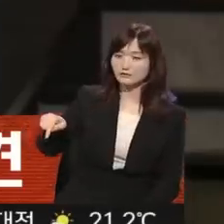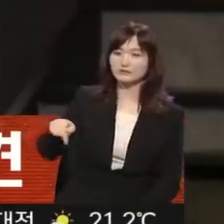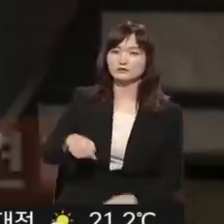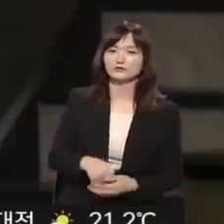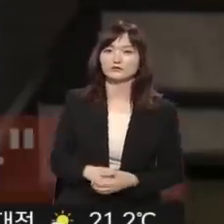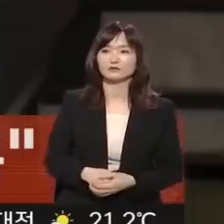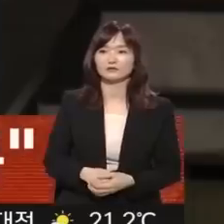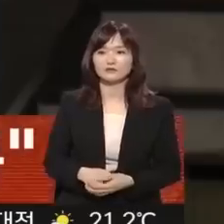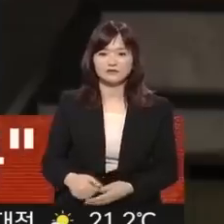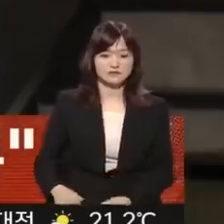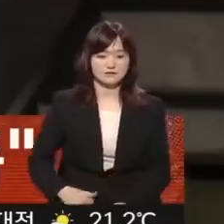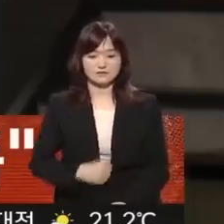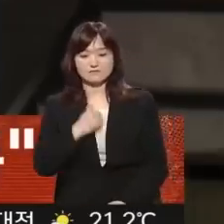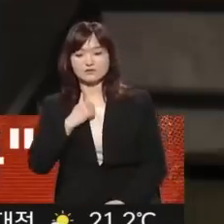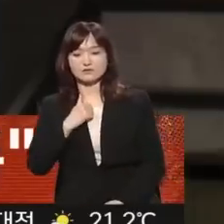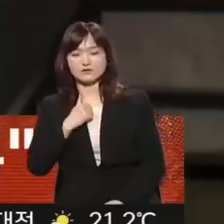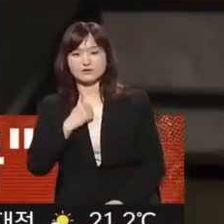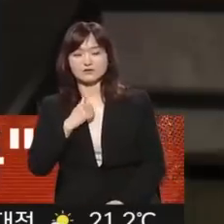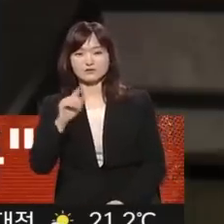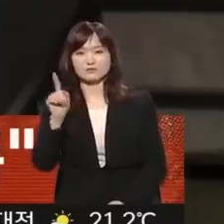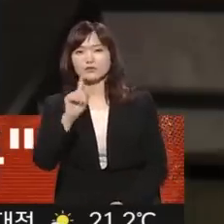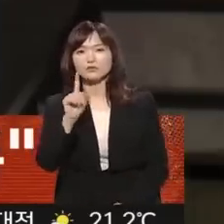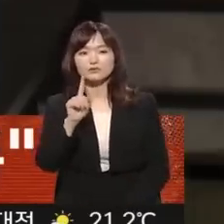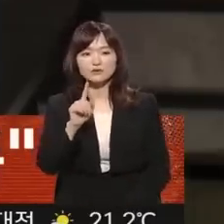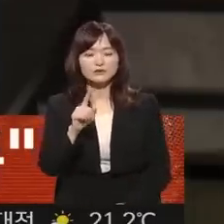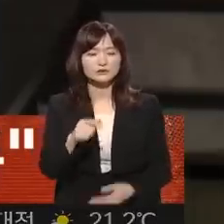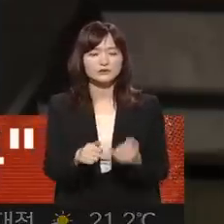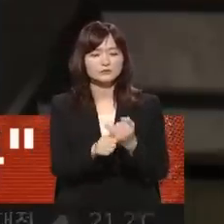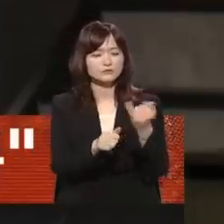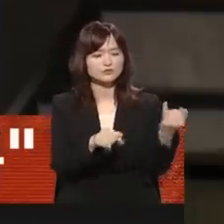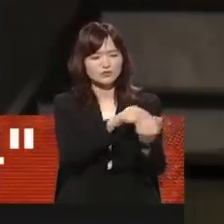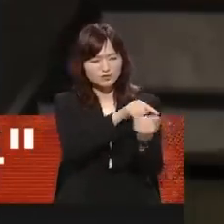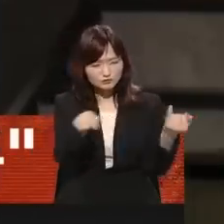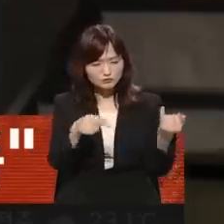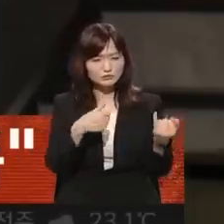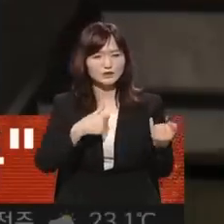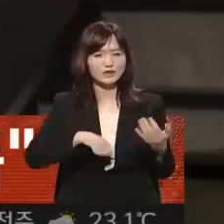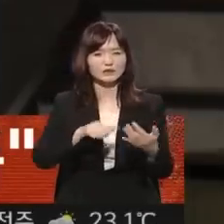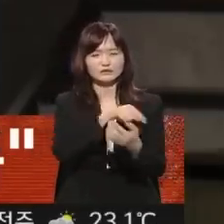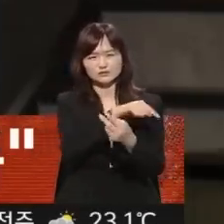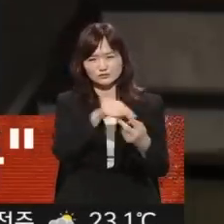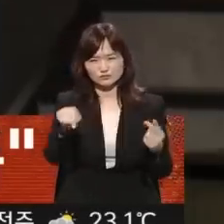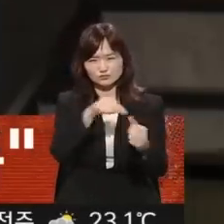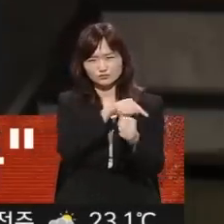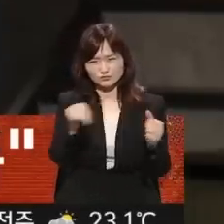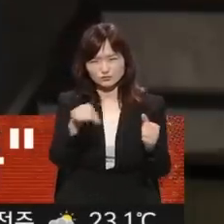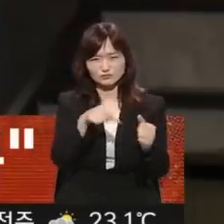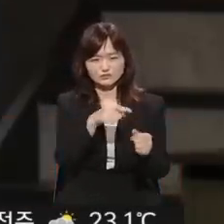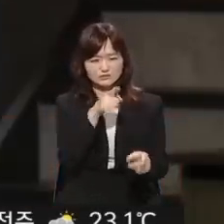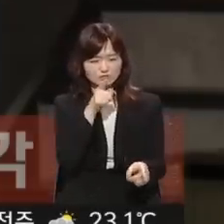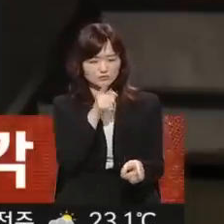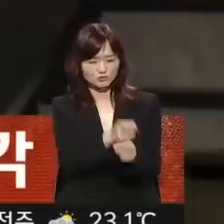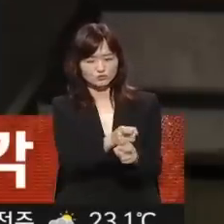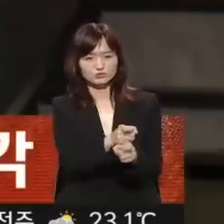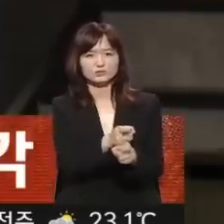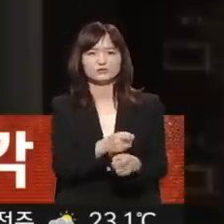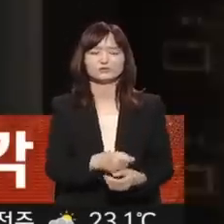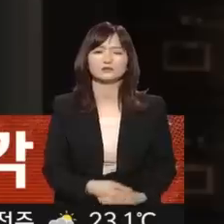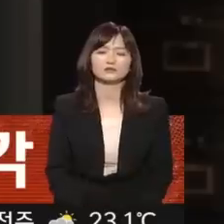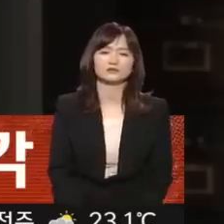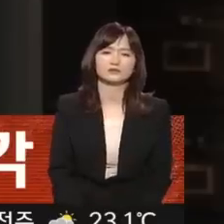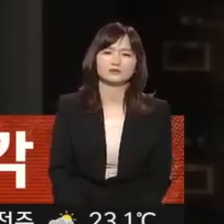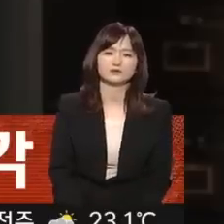그래서 그 분노감을 이렇게 잔인하게 자식과 처를 다 살해하는 결과를 결과를 복수를 한 겁니다 자